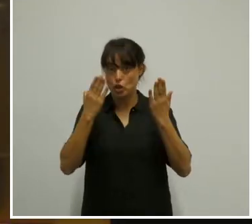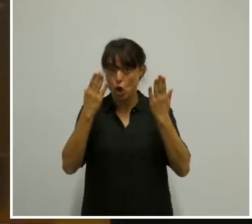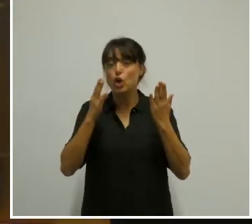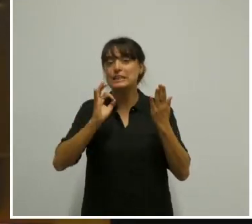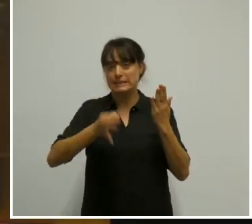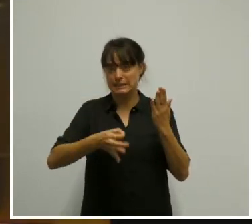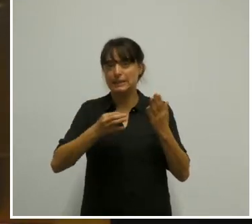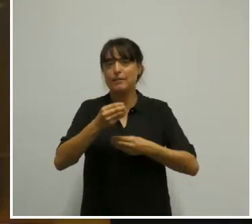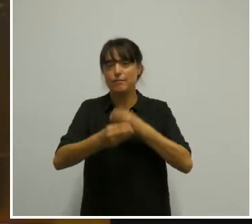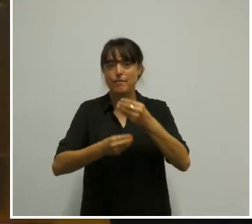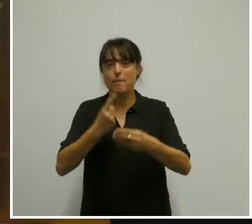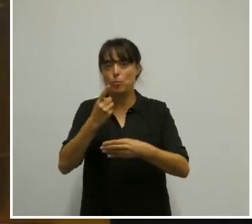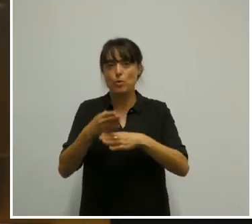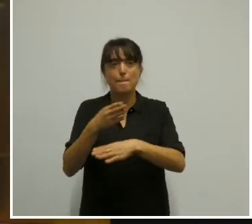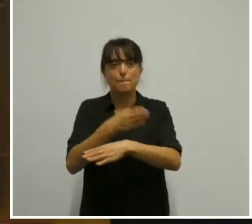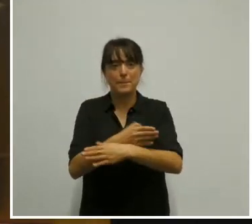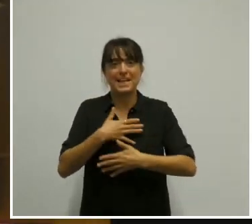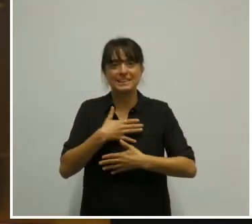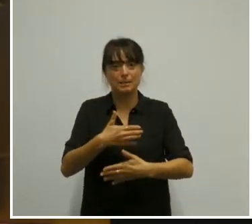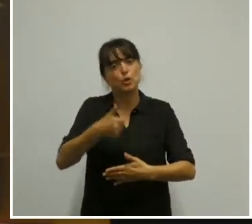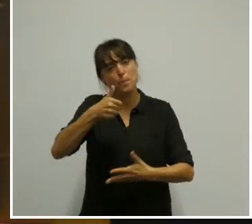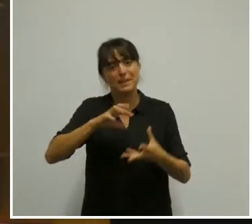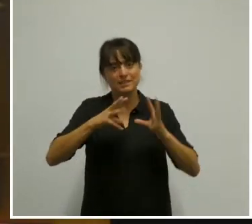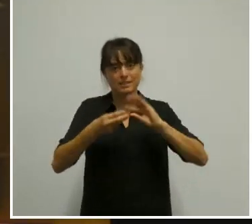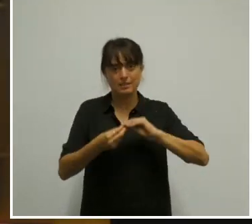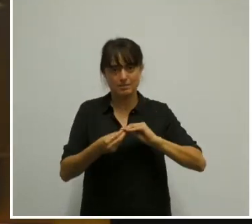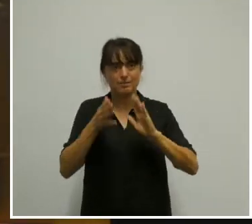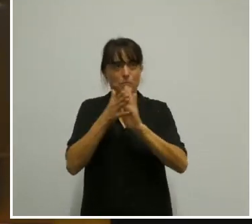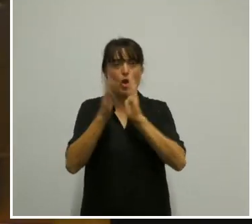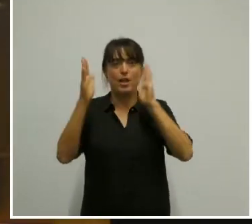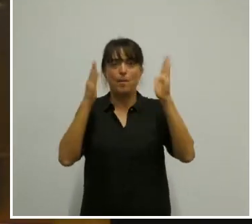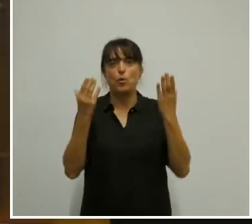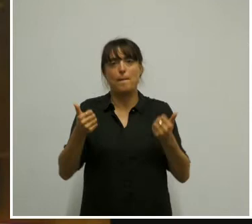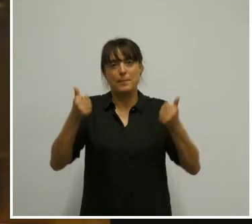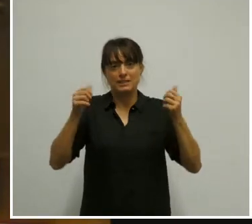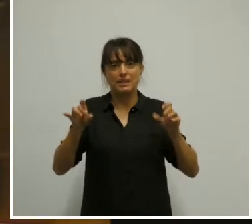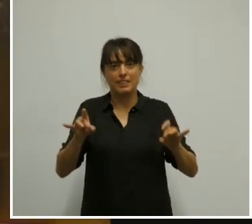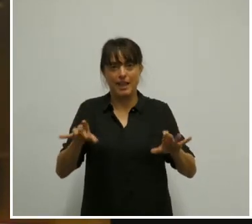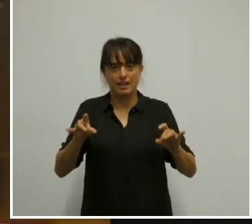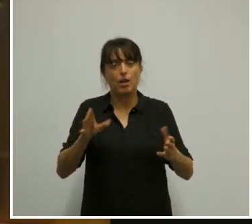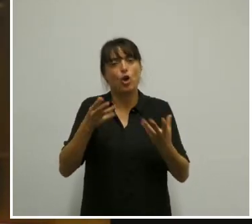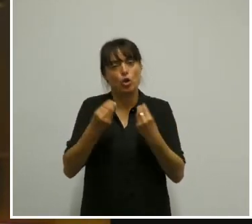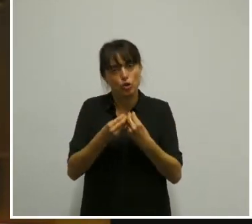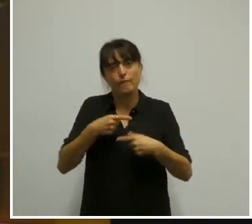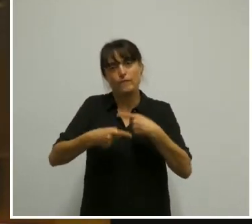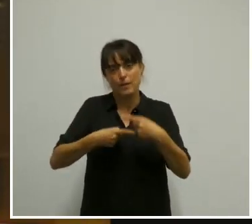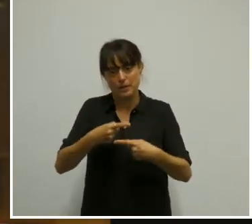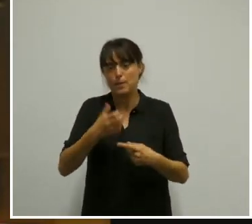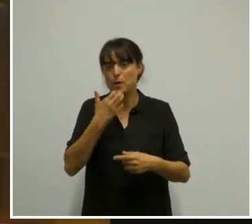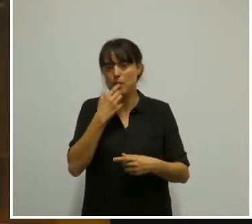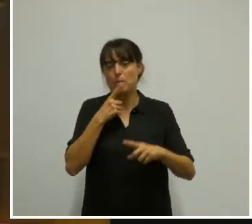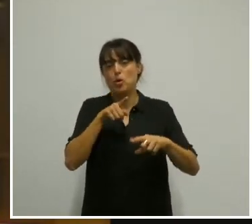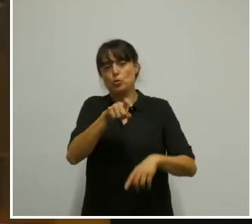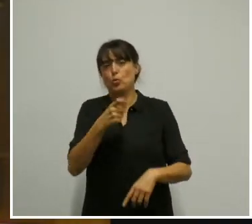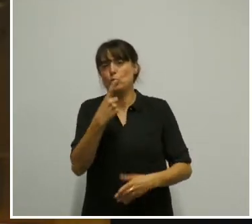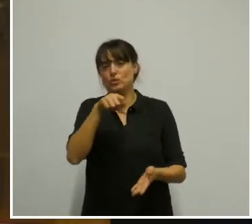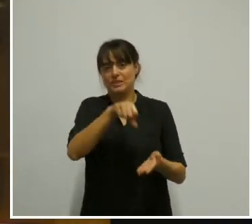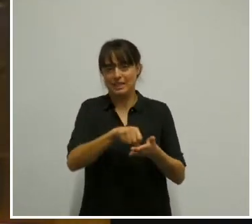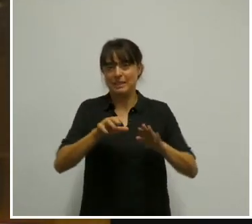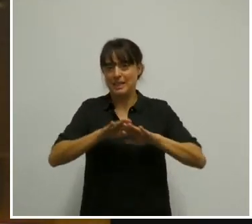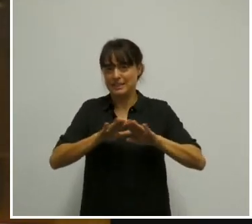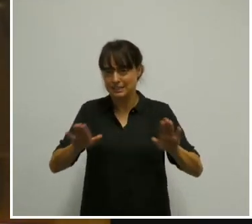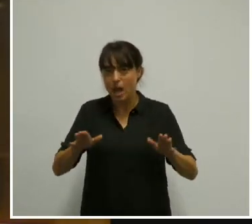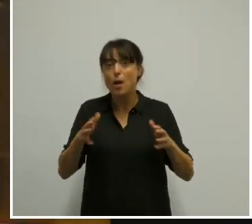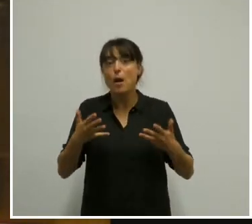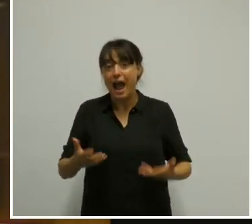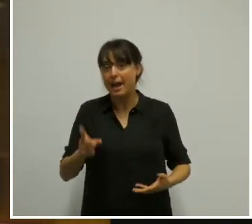una preinscripció més com a la mida, però parlant amb les famílies, posaven un centre només. Però això ara no, o